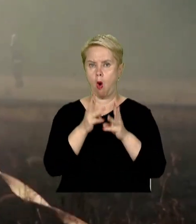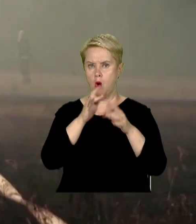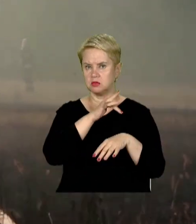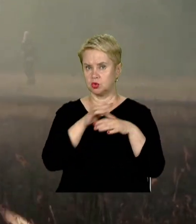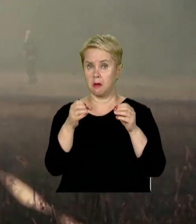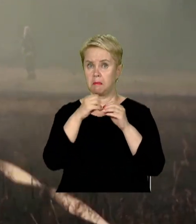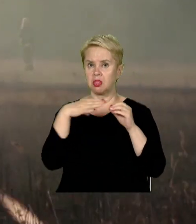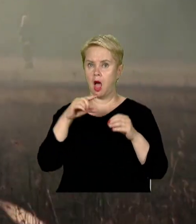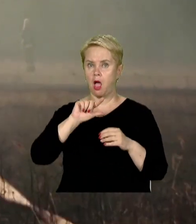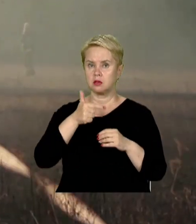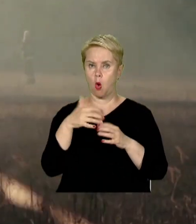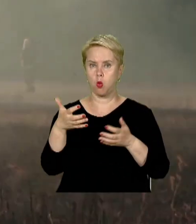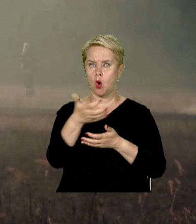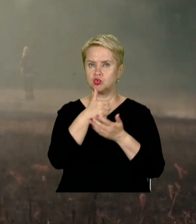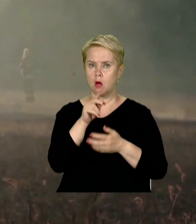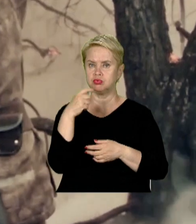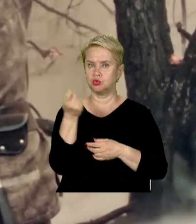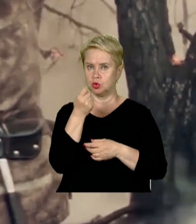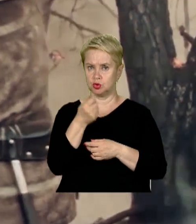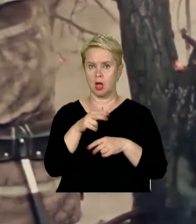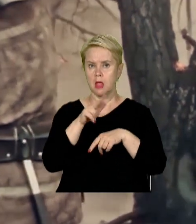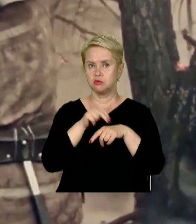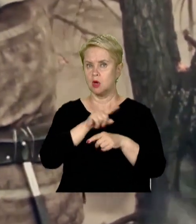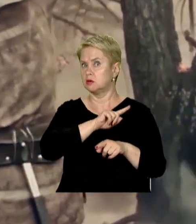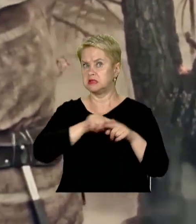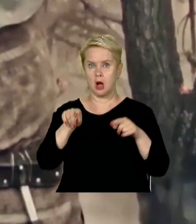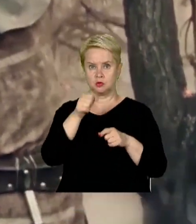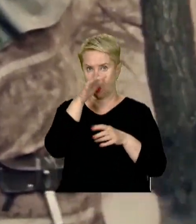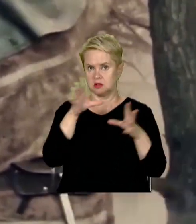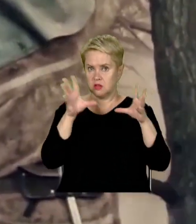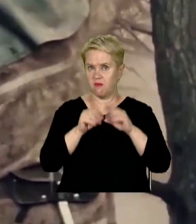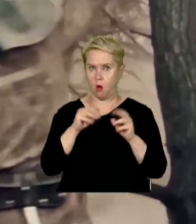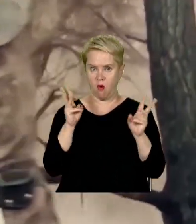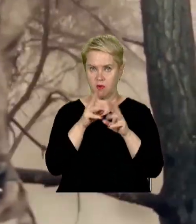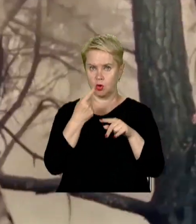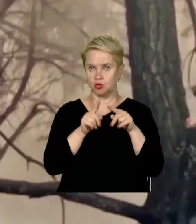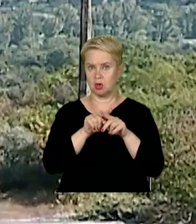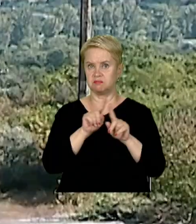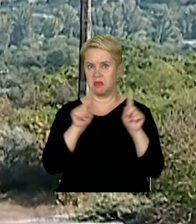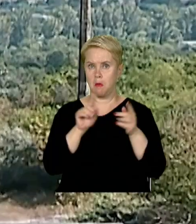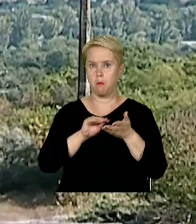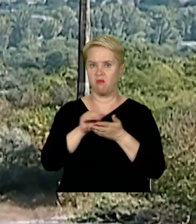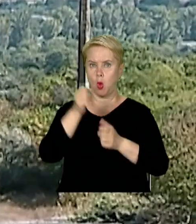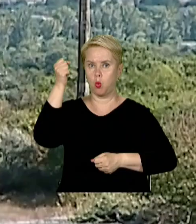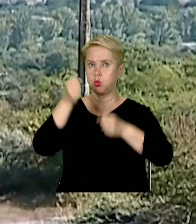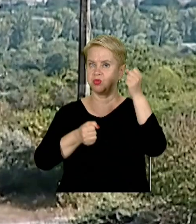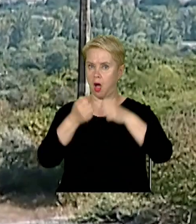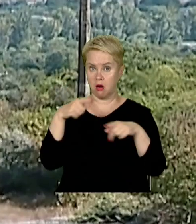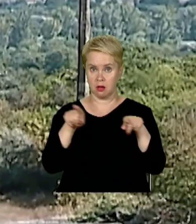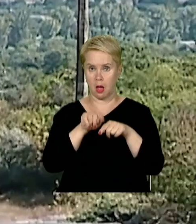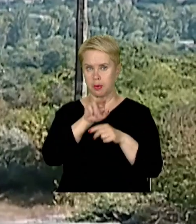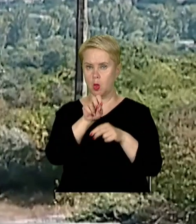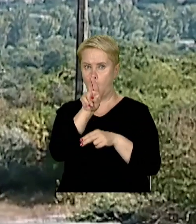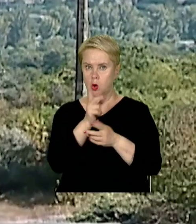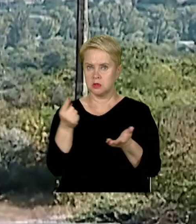близько 15 гектарів врожаю пшениці. Надзвичайники не одразу змогли загасити вогонь через ймовірність повторних ударів. Також під